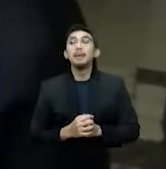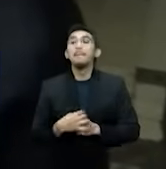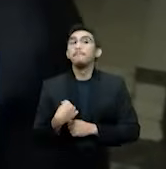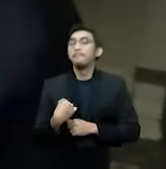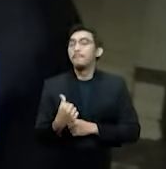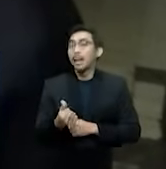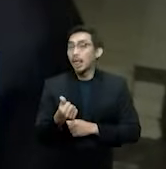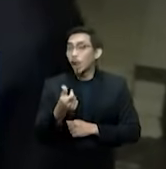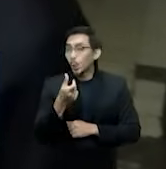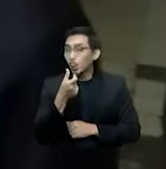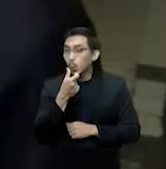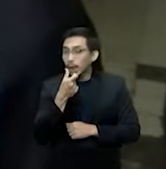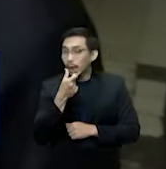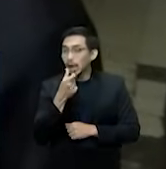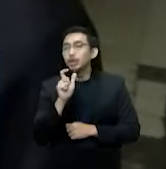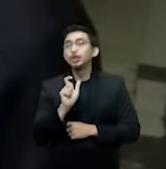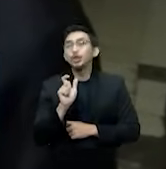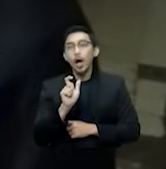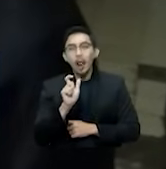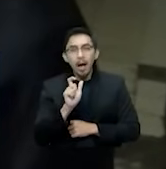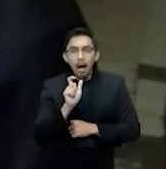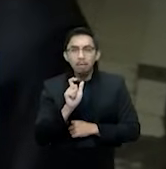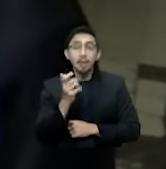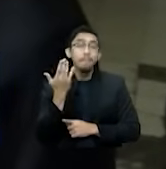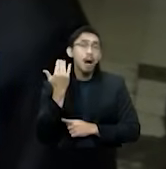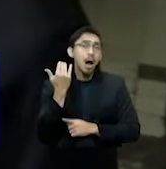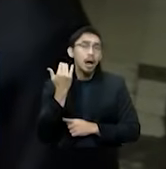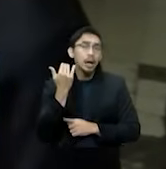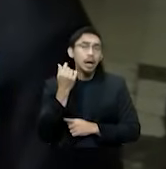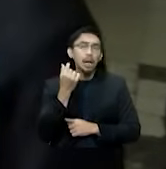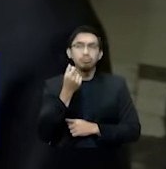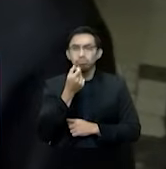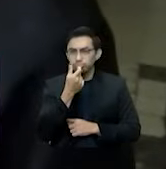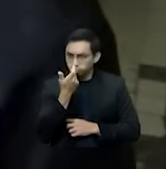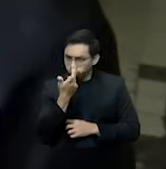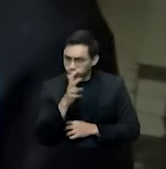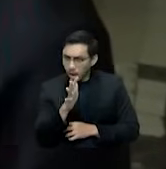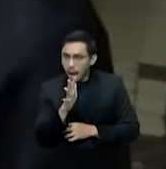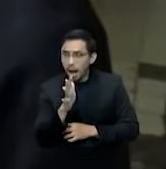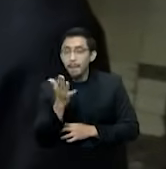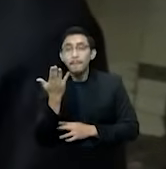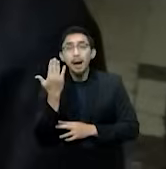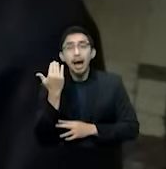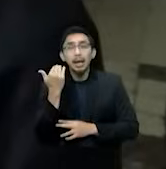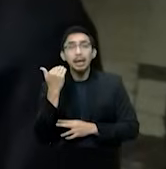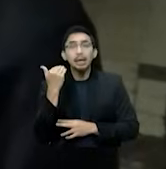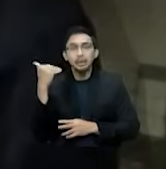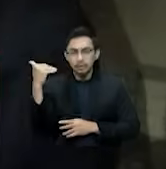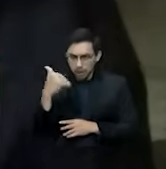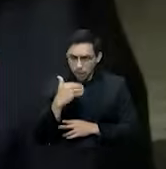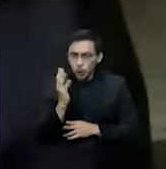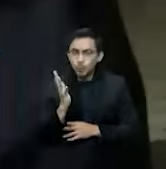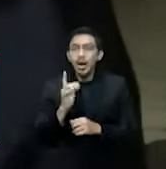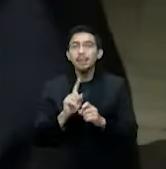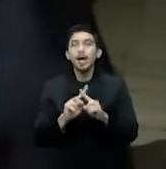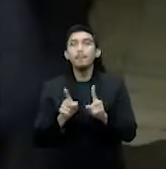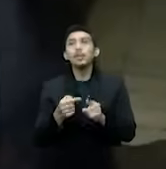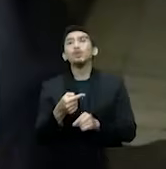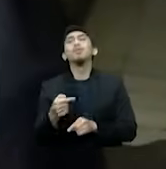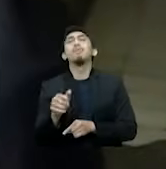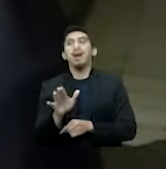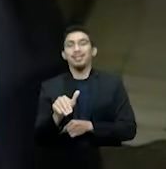permen-permen, coklat. Kemarin coklat nambah lagi. Kemarin udah kesini sih, kemarin masih ada yang kurang, jadi balik lagi. Jadi nastar